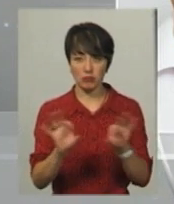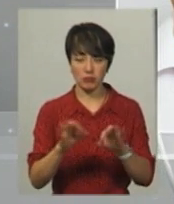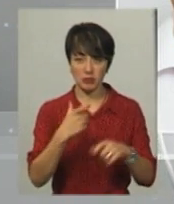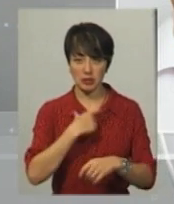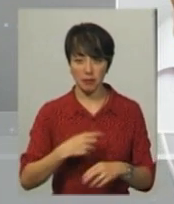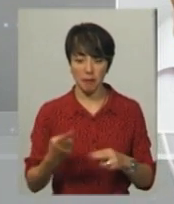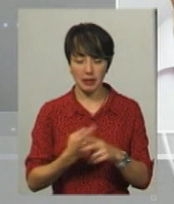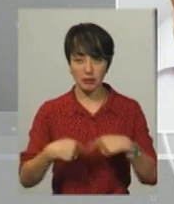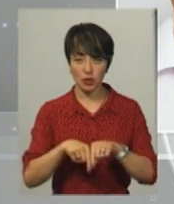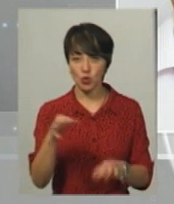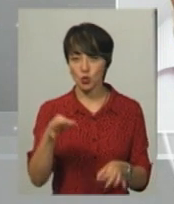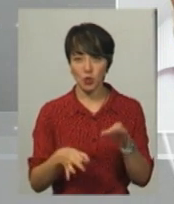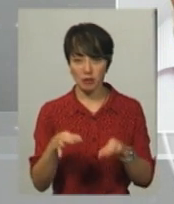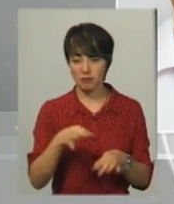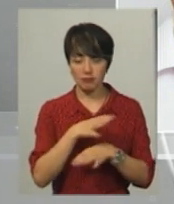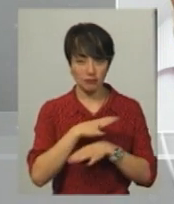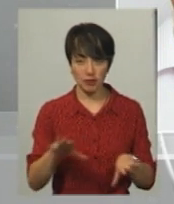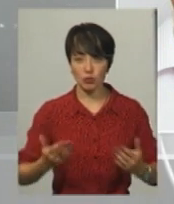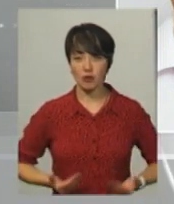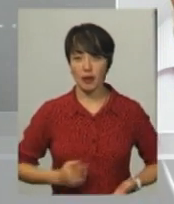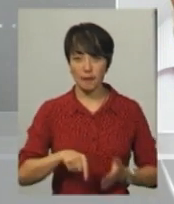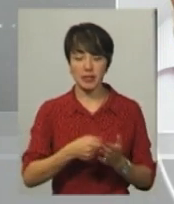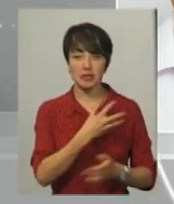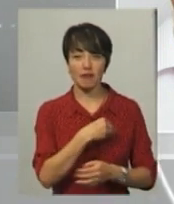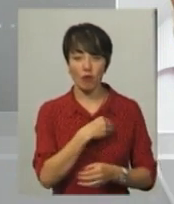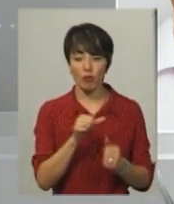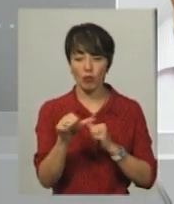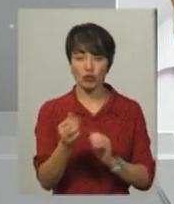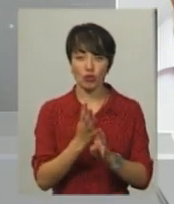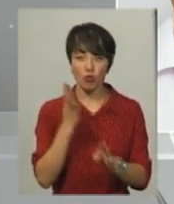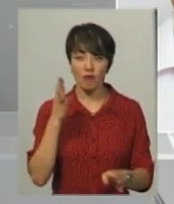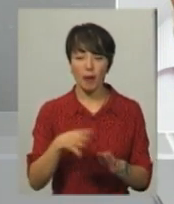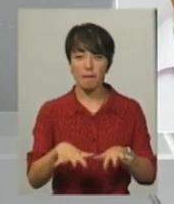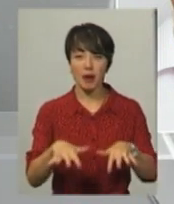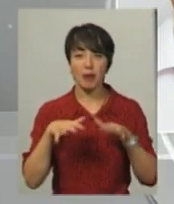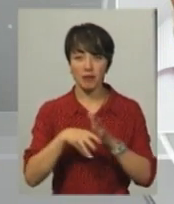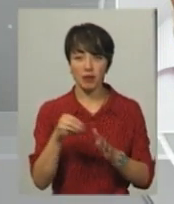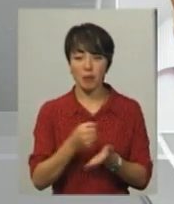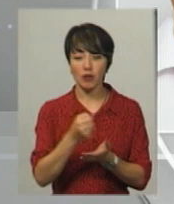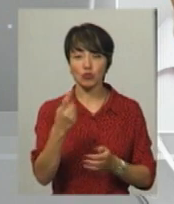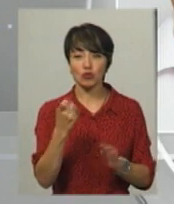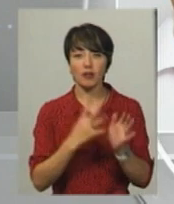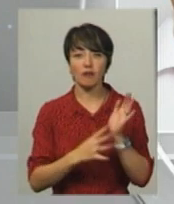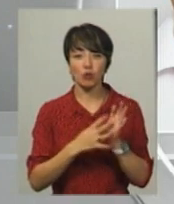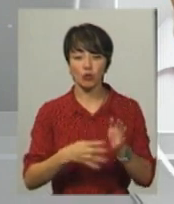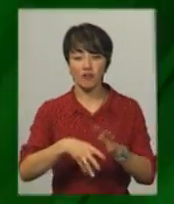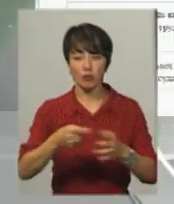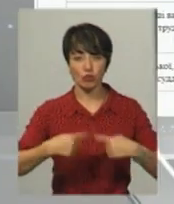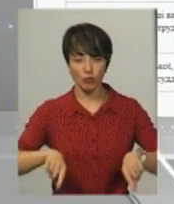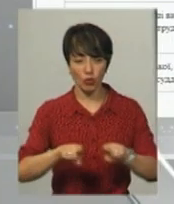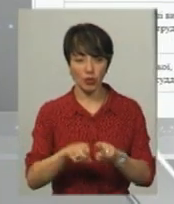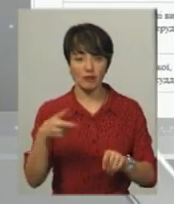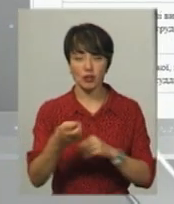– безпартійний, судимість відсутня, проживаю у місті Львові. На позачергових парламентських виборах балотується у 190-му виборчому окрузі.